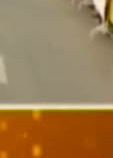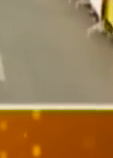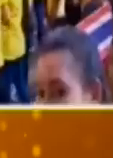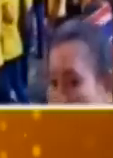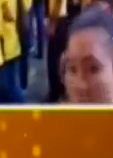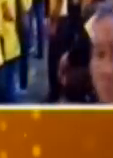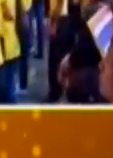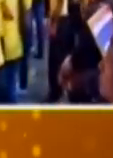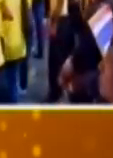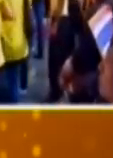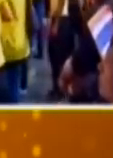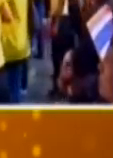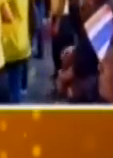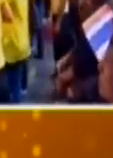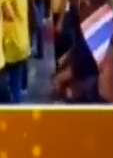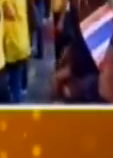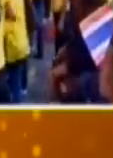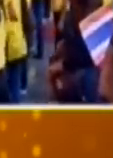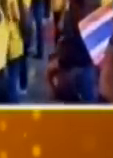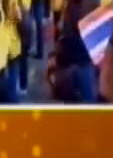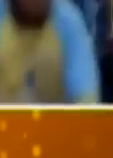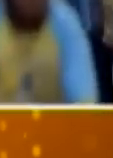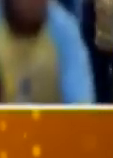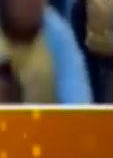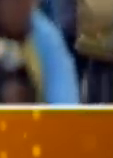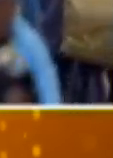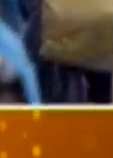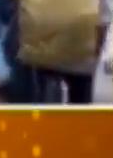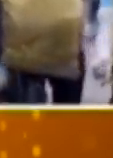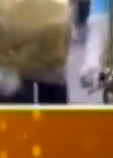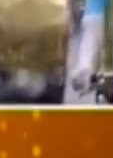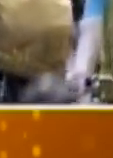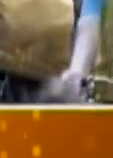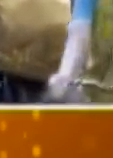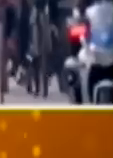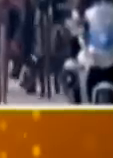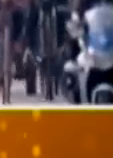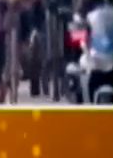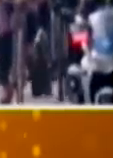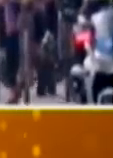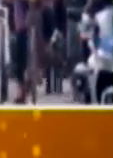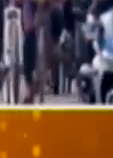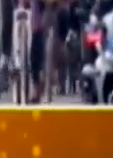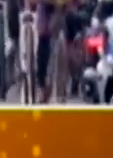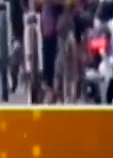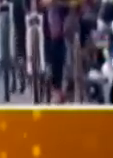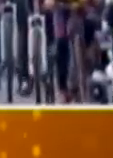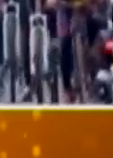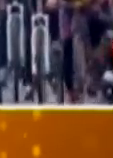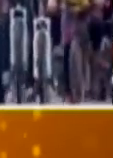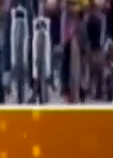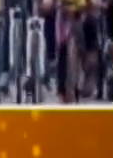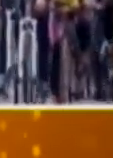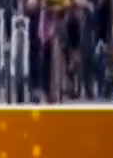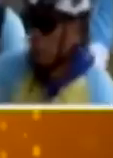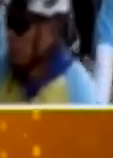นให้สมดังพระราชดำรัสของพระบาทสมเด็จพระเจ้าอยู่หัวที่พระราชทานแด่พระสงฆ์กนิกรชาวไทยเมื่อ50กว่